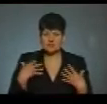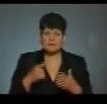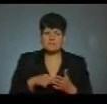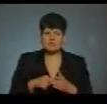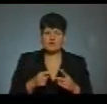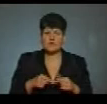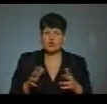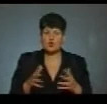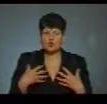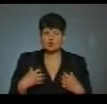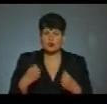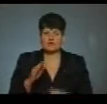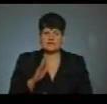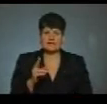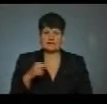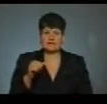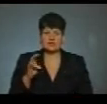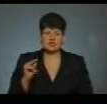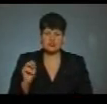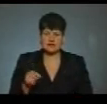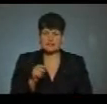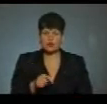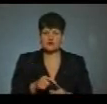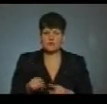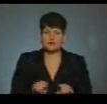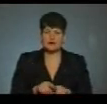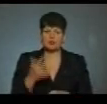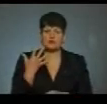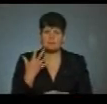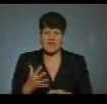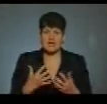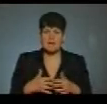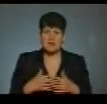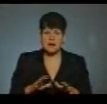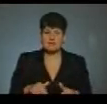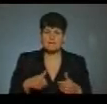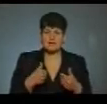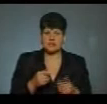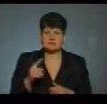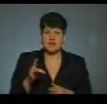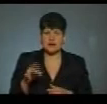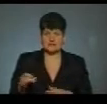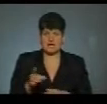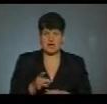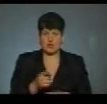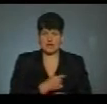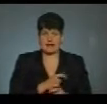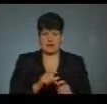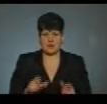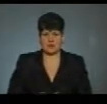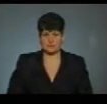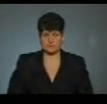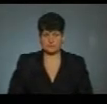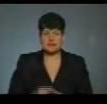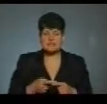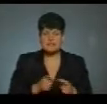відділу охорони здоров'я Василь Данчак. За його словами, також 5 таких апаратів передали з Бараській районній лікарні.